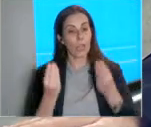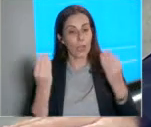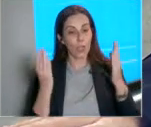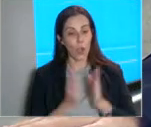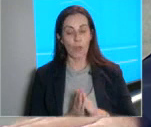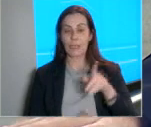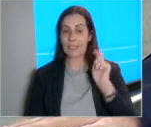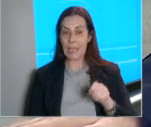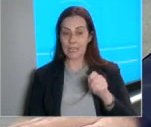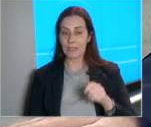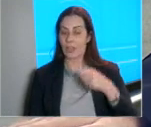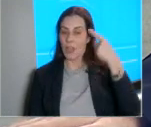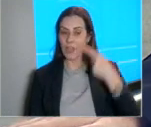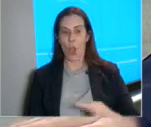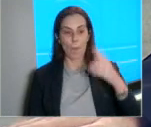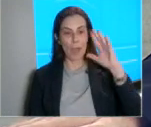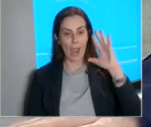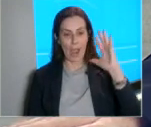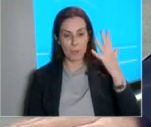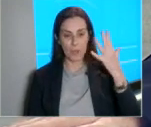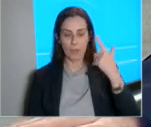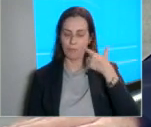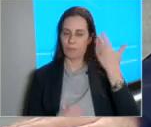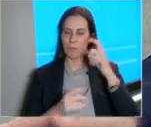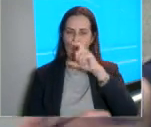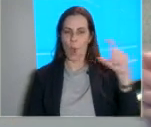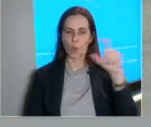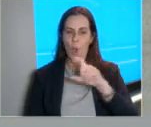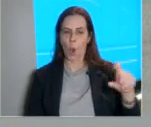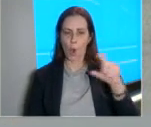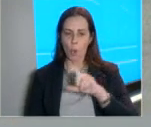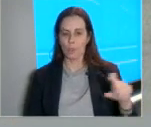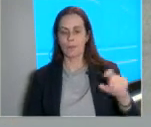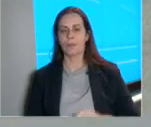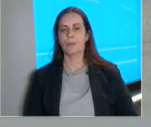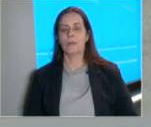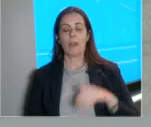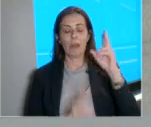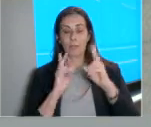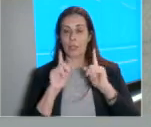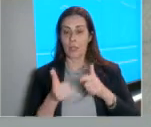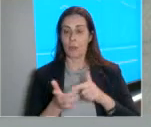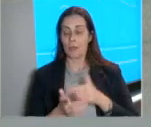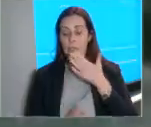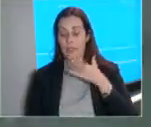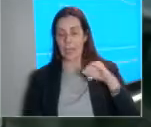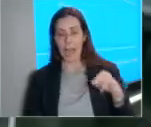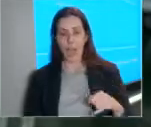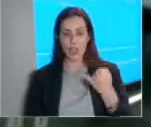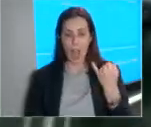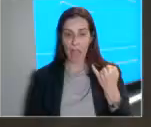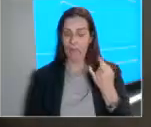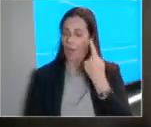בוקר טוב, כנסת. יום חמישי, הנה כמה מכותרות הבוקר הזה. בצל הדיווחים על הפסקת אש בין ישראל לג'יהאד